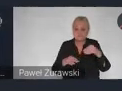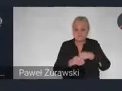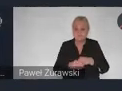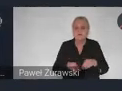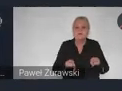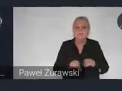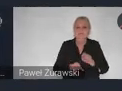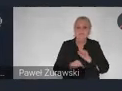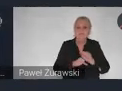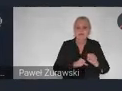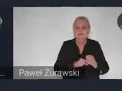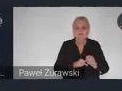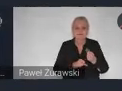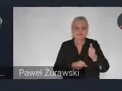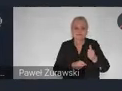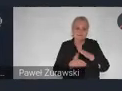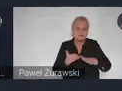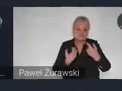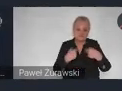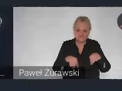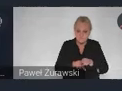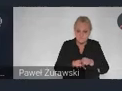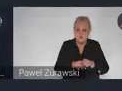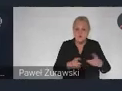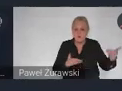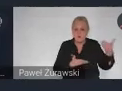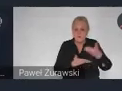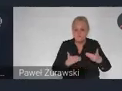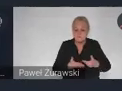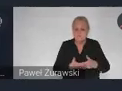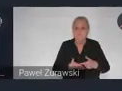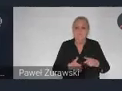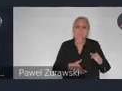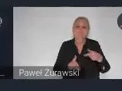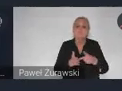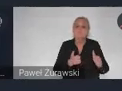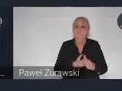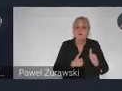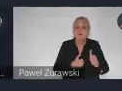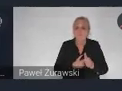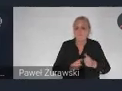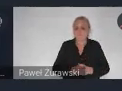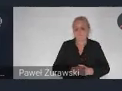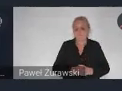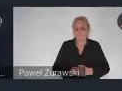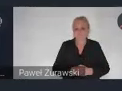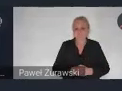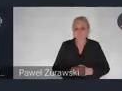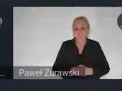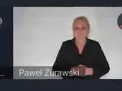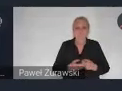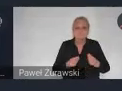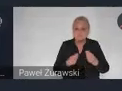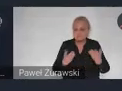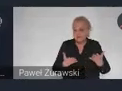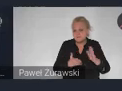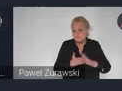są to niezakwalifikowane do realizacji oferty Ze względu na brak